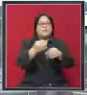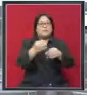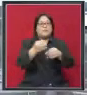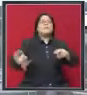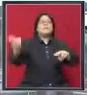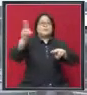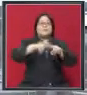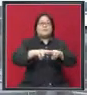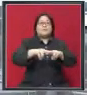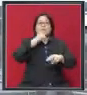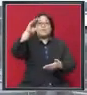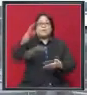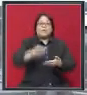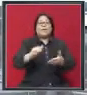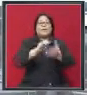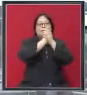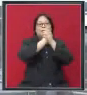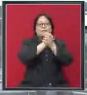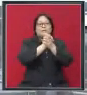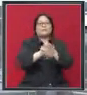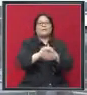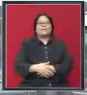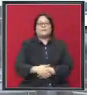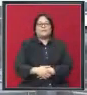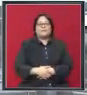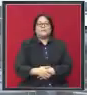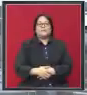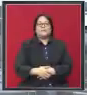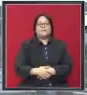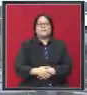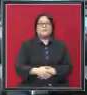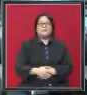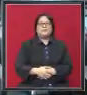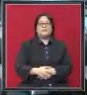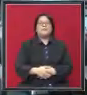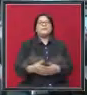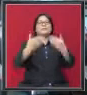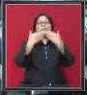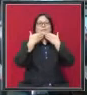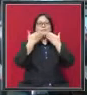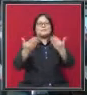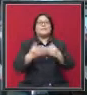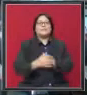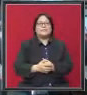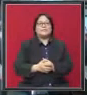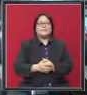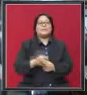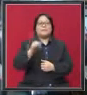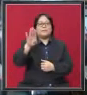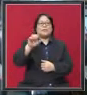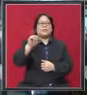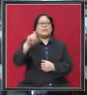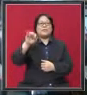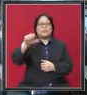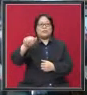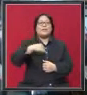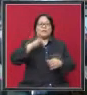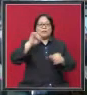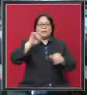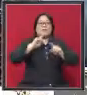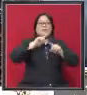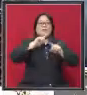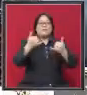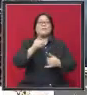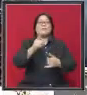bahkan menambah, bukan mengurang. Tahniah sekali lagi. Terima kasih. Yang Mohamad Setiawangsa, saya boleh